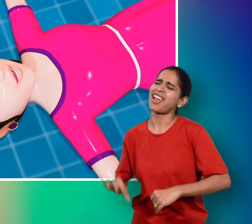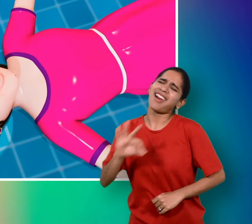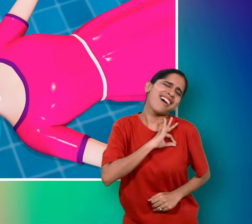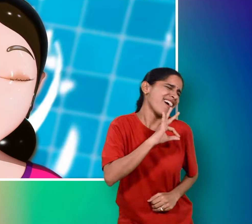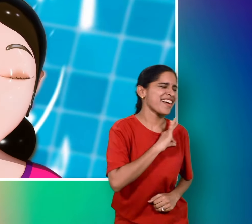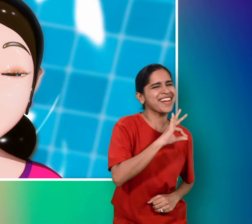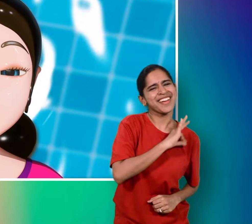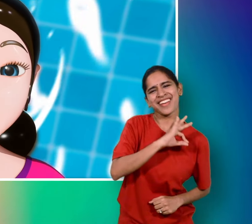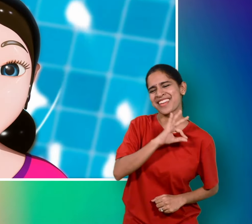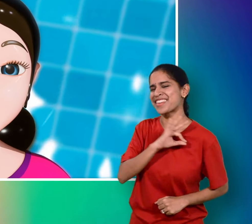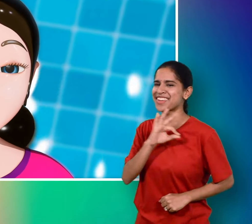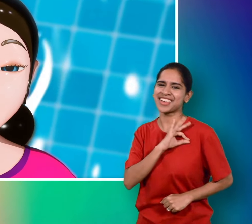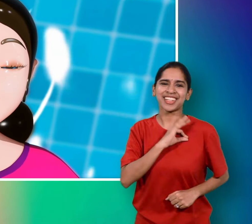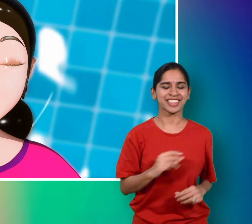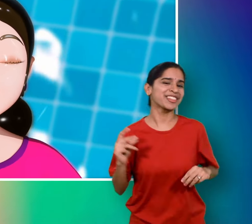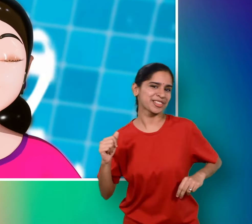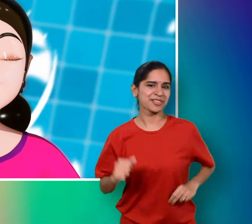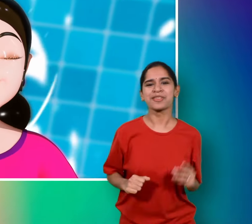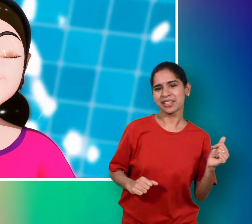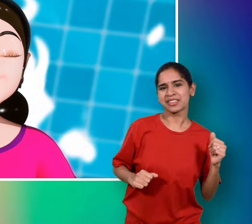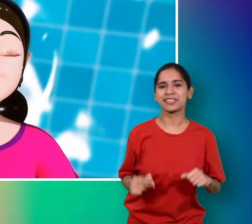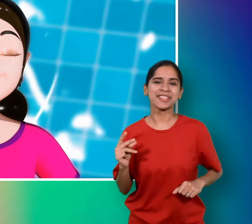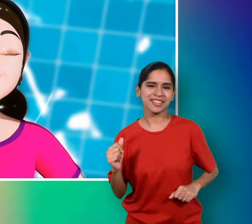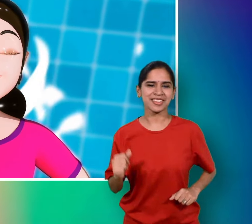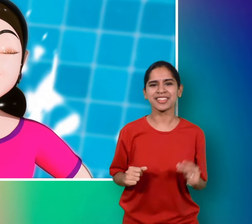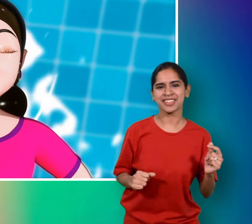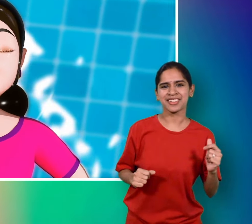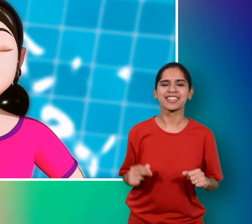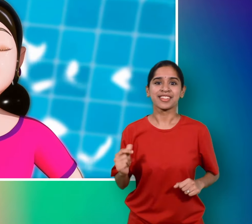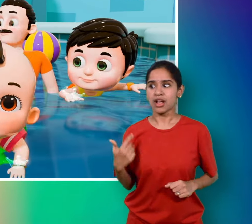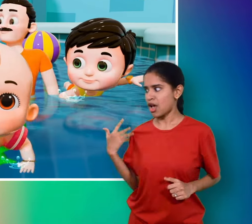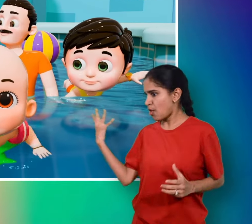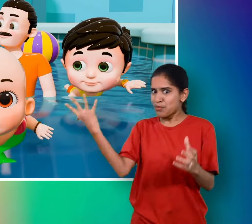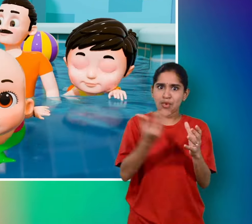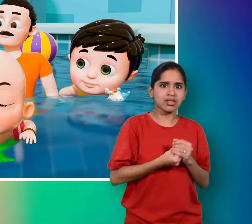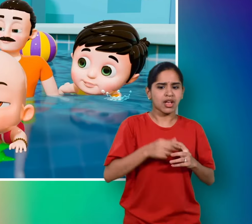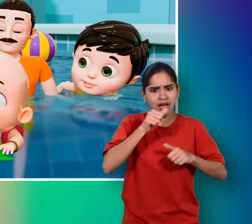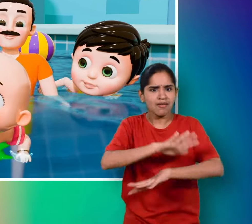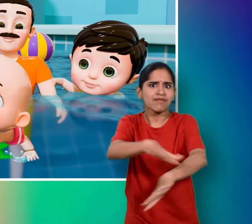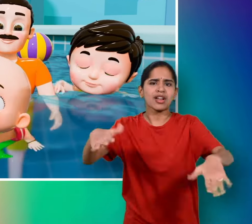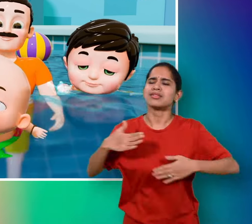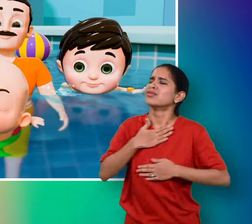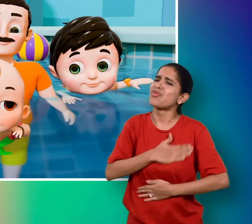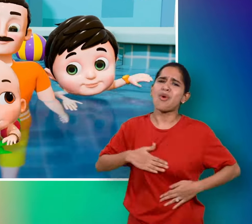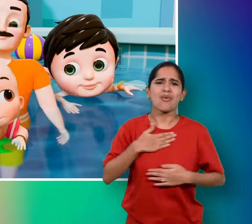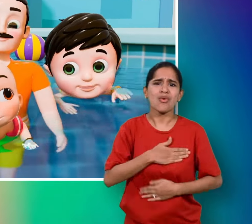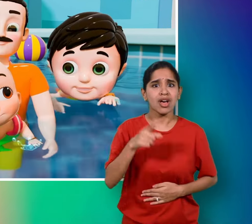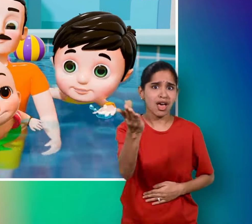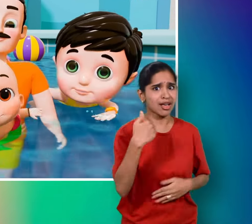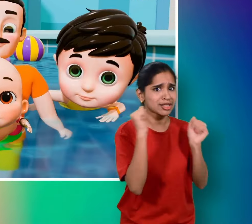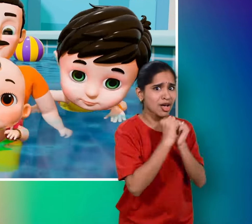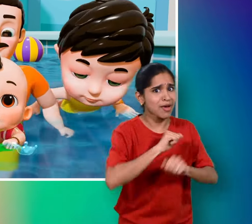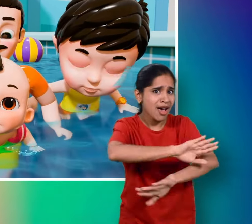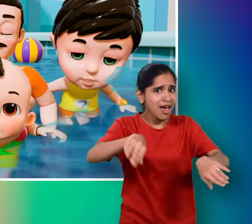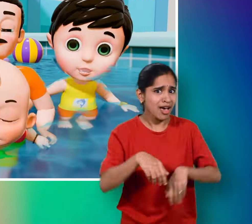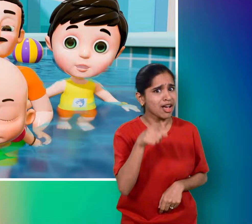रहा है अच्छा लग रहा है हम सबको खूब मजा आया क्या आप